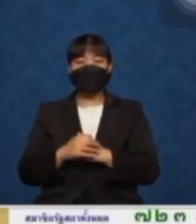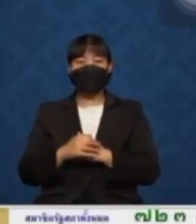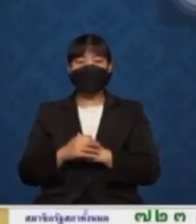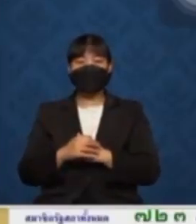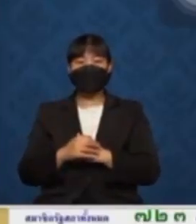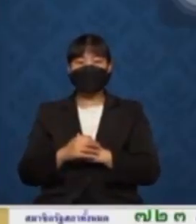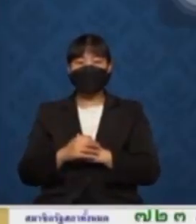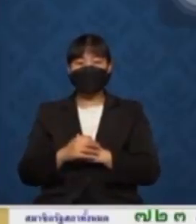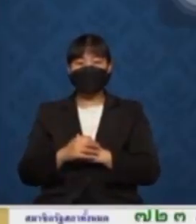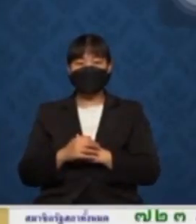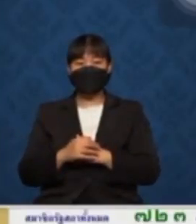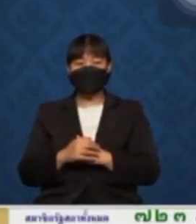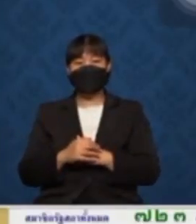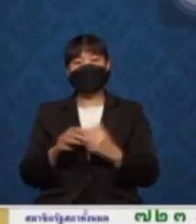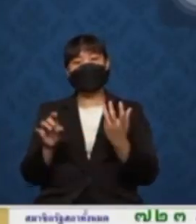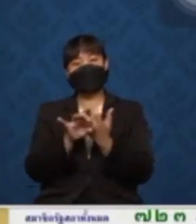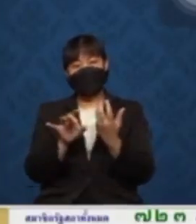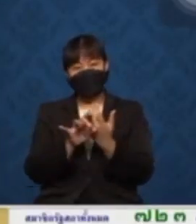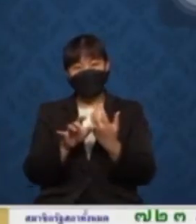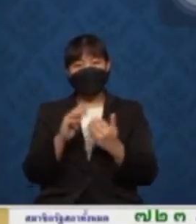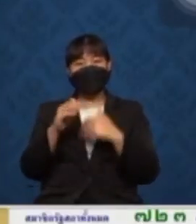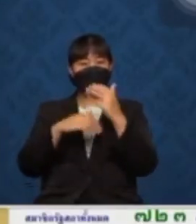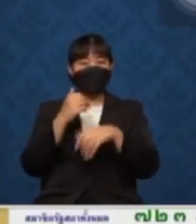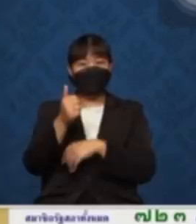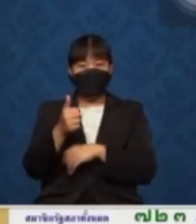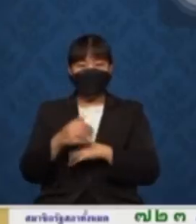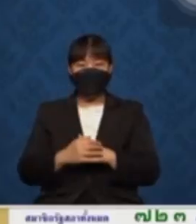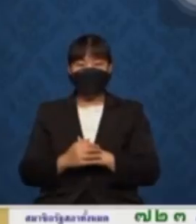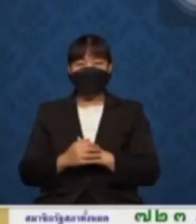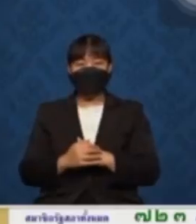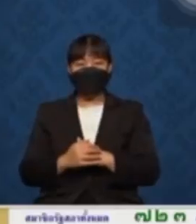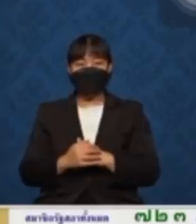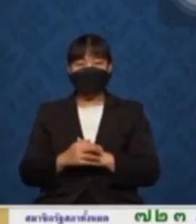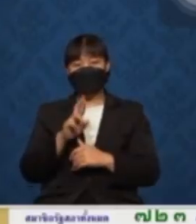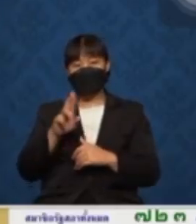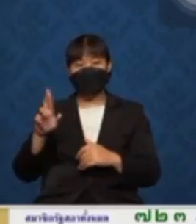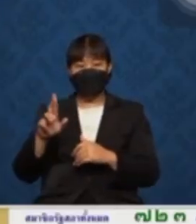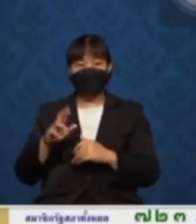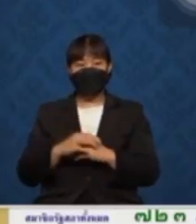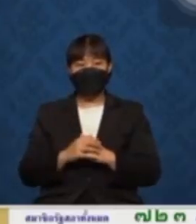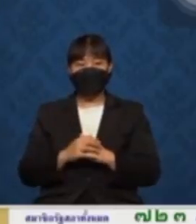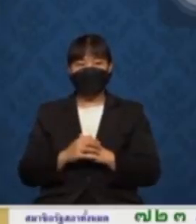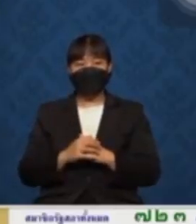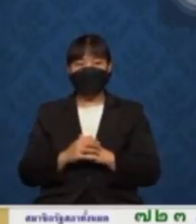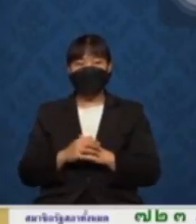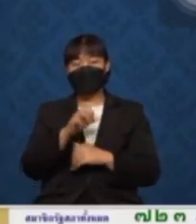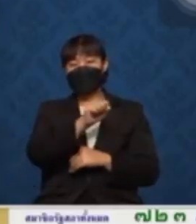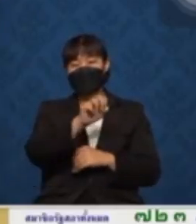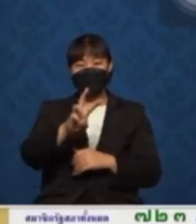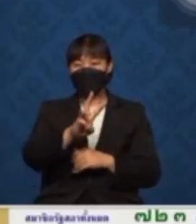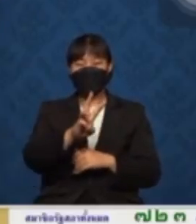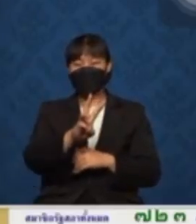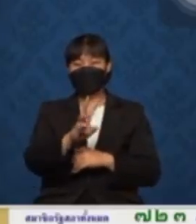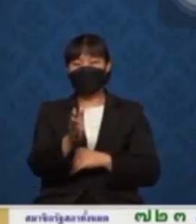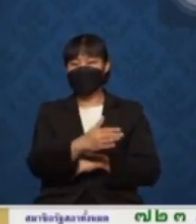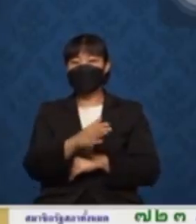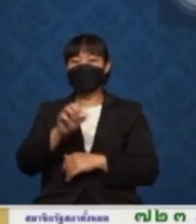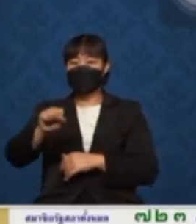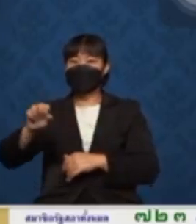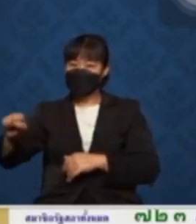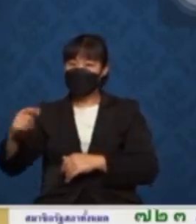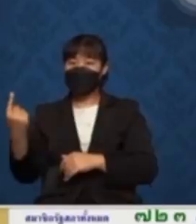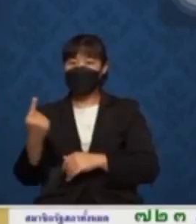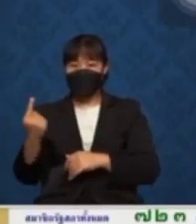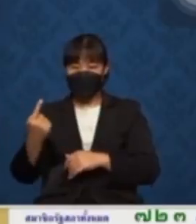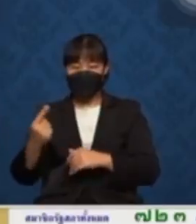ขึ้นแนวทางที่ว่านี้นะครับคือแนวทางของการหันมาใช้ระบบสภาเดี่ยวที่ไม่จำเป็นต้องมีวุฒิสภาเลยแต่เหลือแค่เพียงส